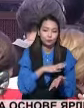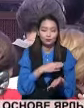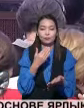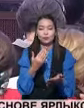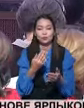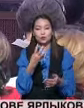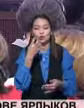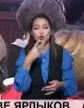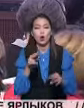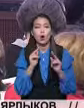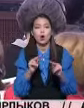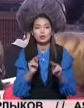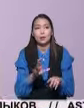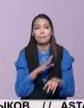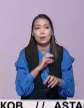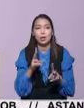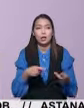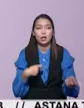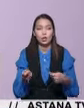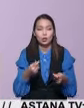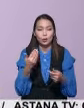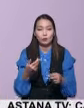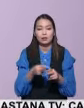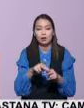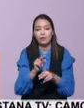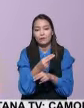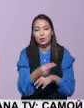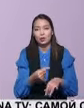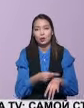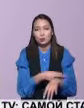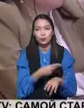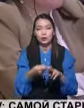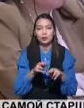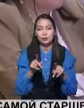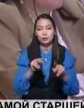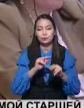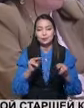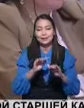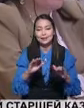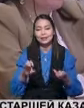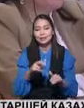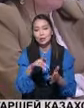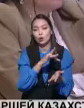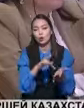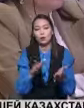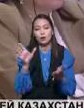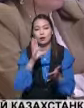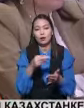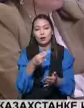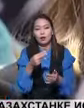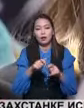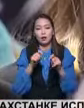440 педагогов. Это руководители, методисты, воспитатели и специальные педагоги детских садов города. Цель курсов –